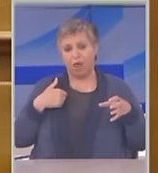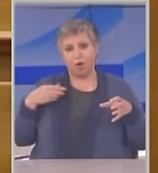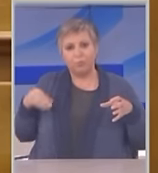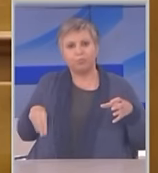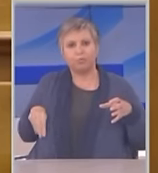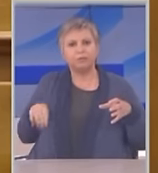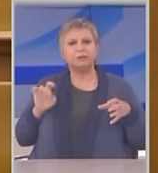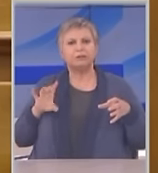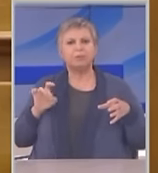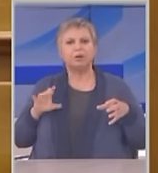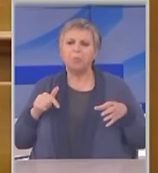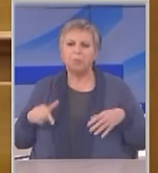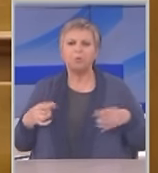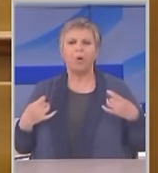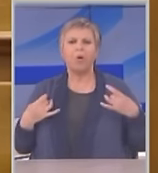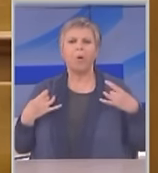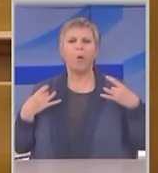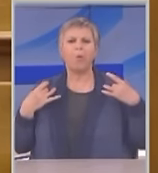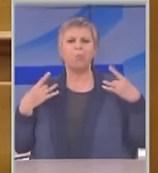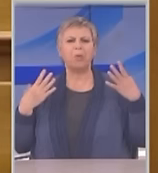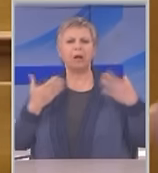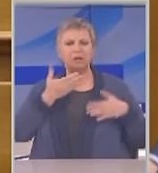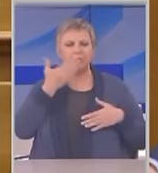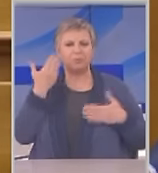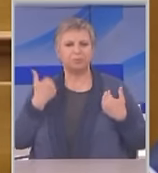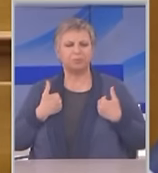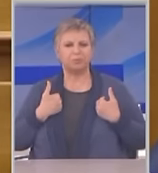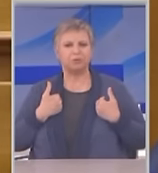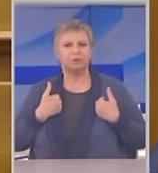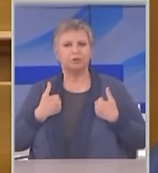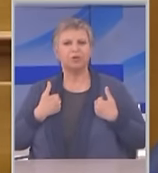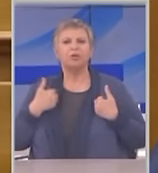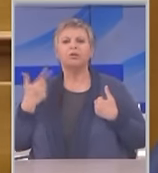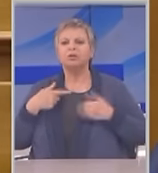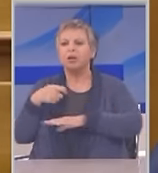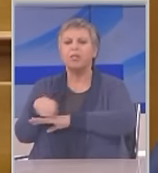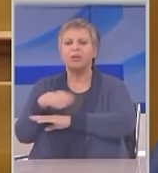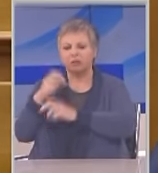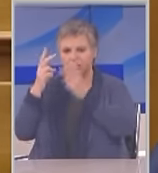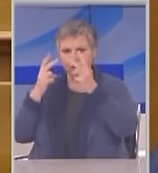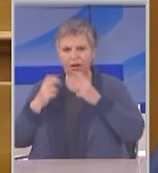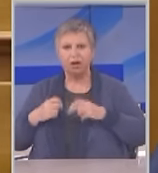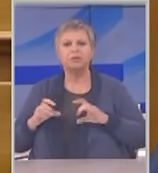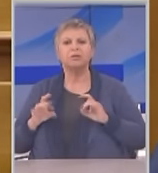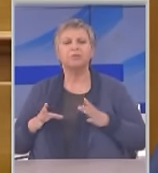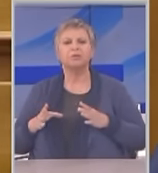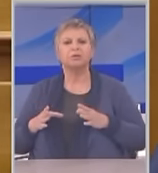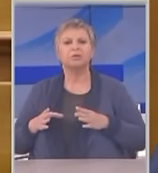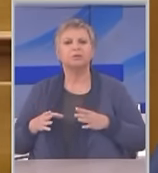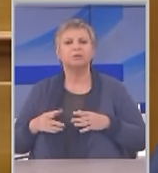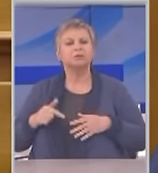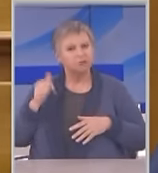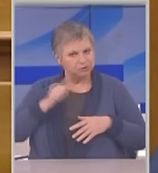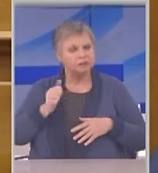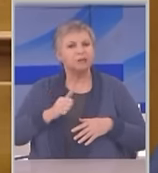σταματά. Και δεν το λέω τυχαία αυτό, το λέω διότι αφορά και την περίπτωση Siemens, που